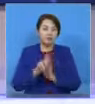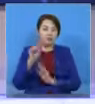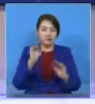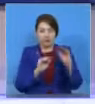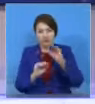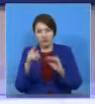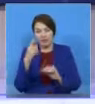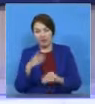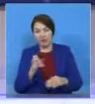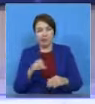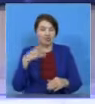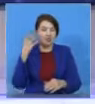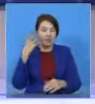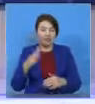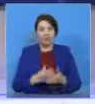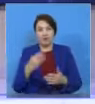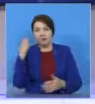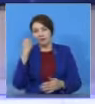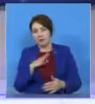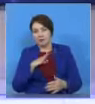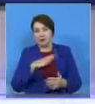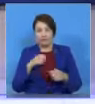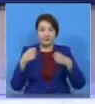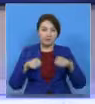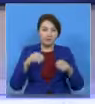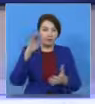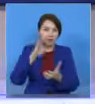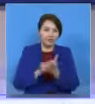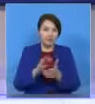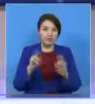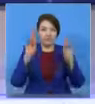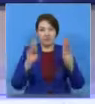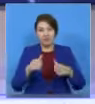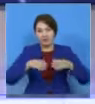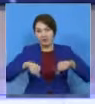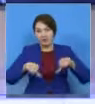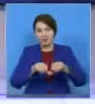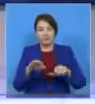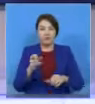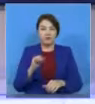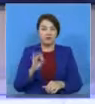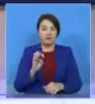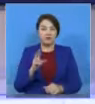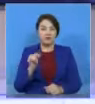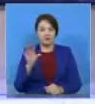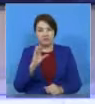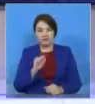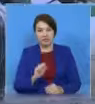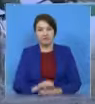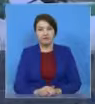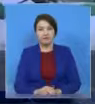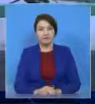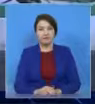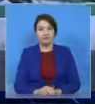закладка первой партии овощей. С качеством социально значимых товаров ознакомилась специальная комиссия по формированию стабфонда.